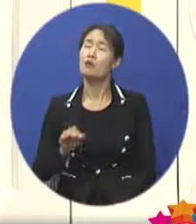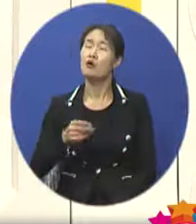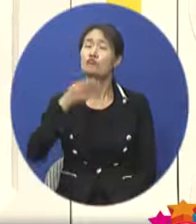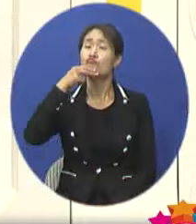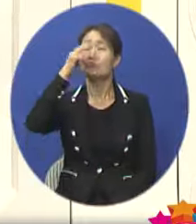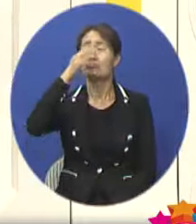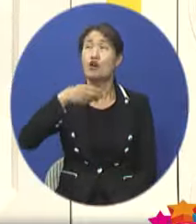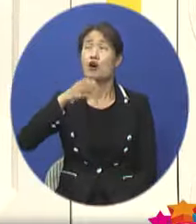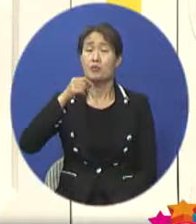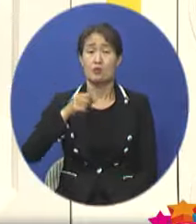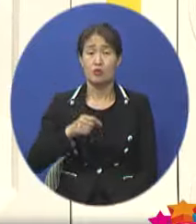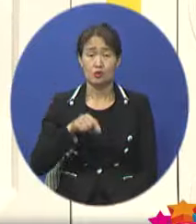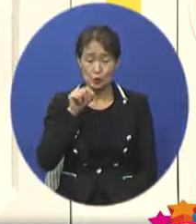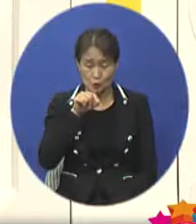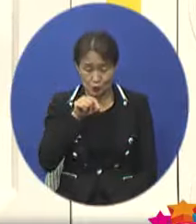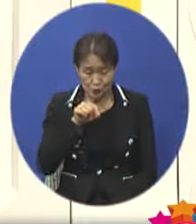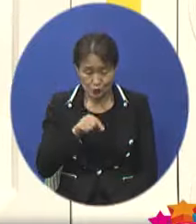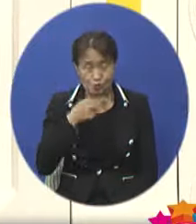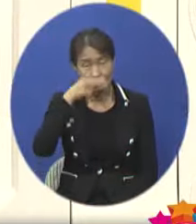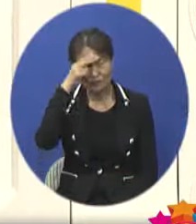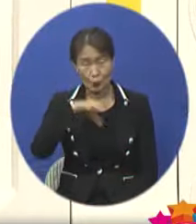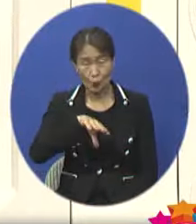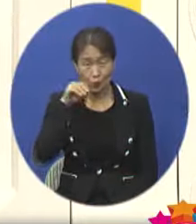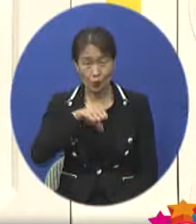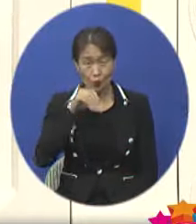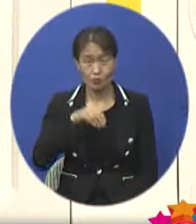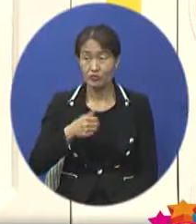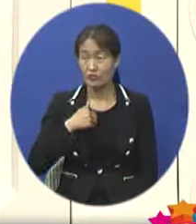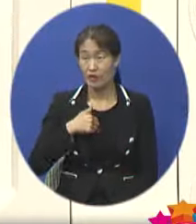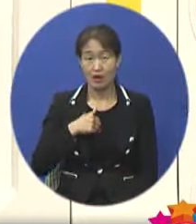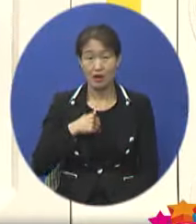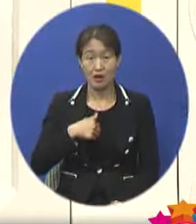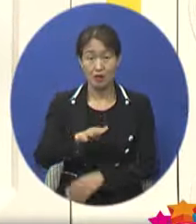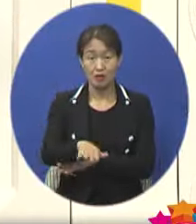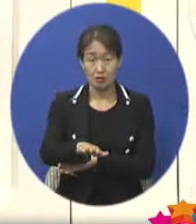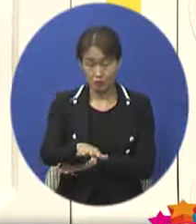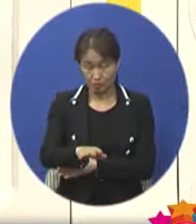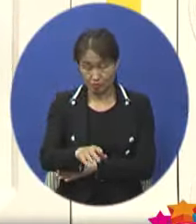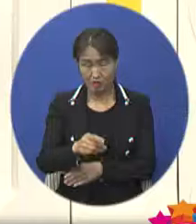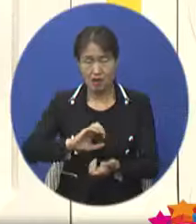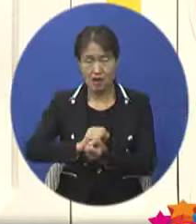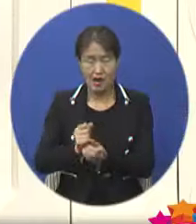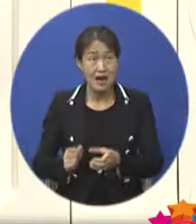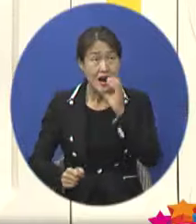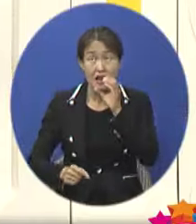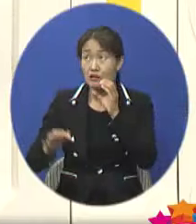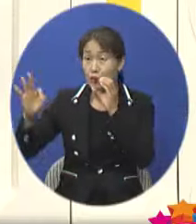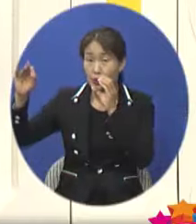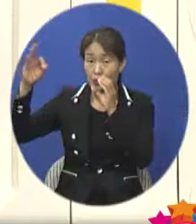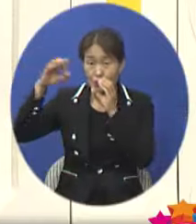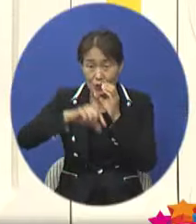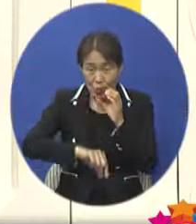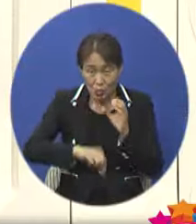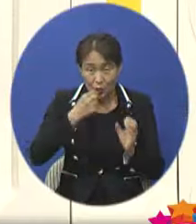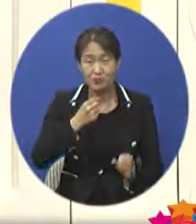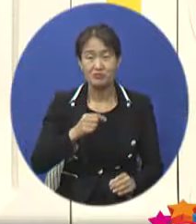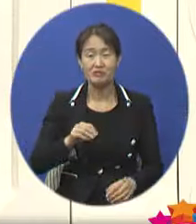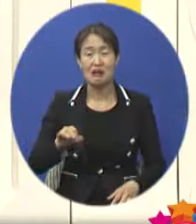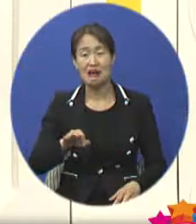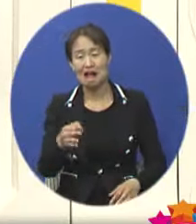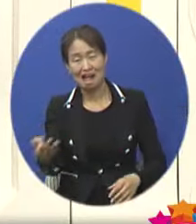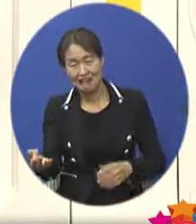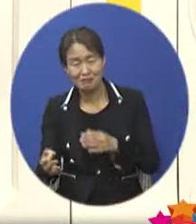이게 네. 술도 쪼아 먹어요. 술도 쪼아 먹어요? 네. 아. 내가 옛날에 시골에서 네. 막걸리 한 사발 먹으려고 딱 나는 새가 와서 딱 쪼아 먹고 하더라고. 아 그럼 못 날아갔겠네요. 네. 네,